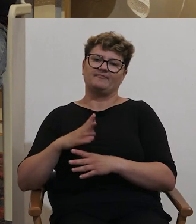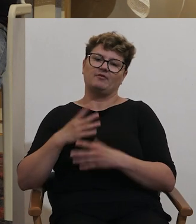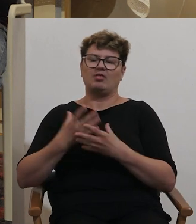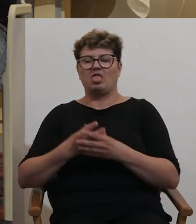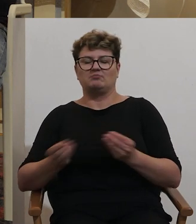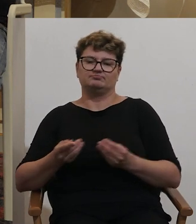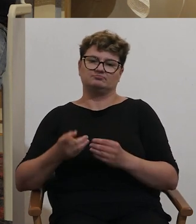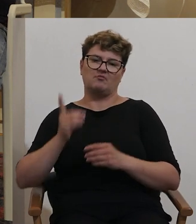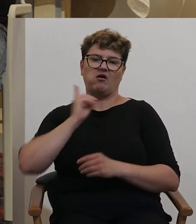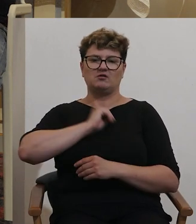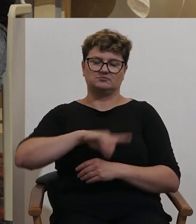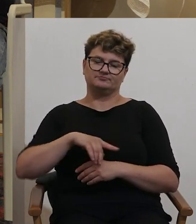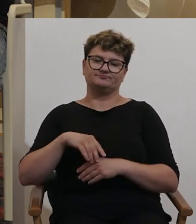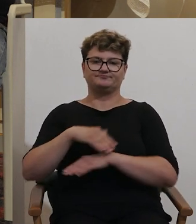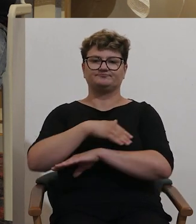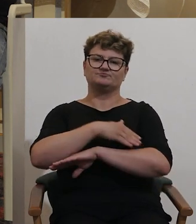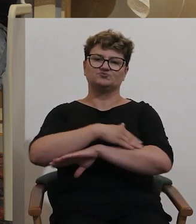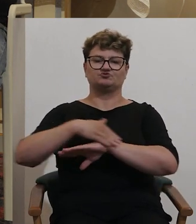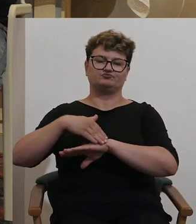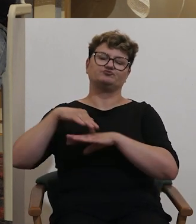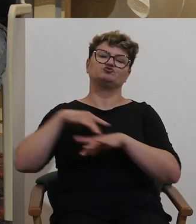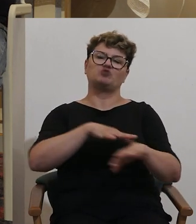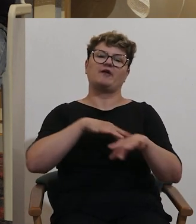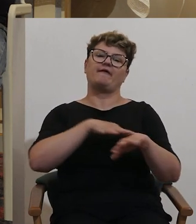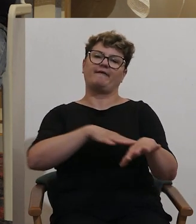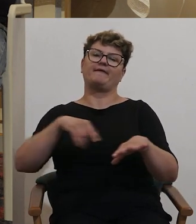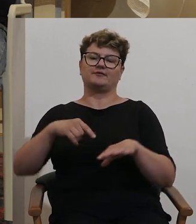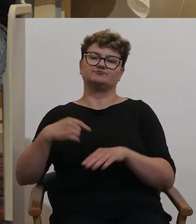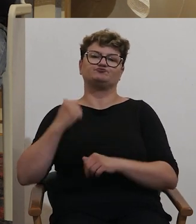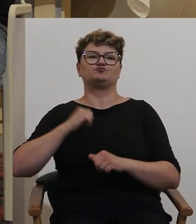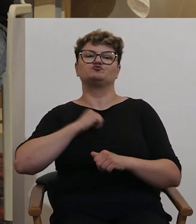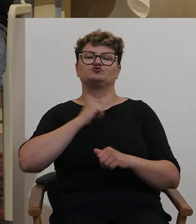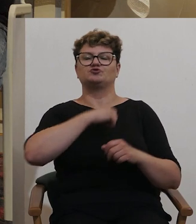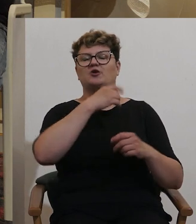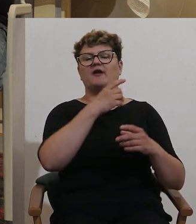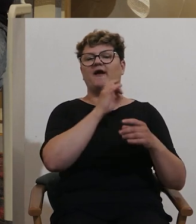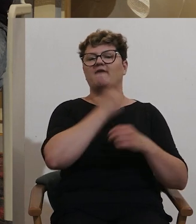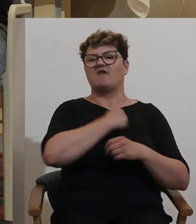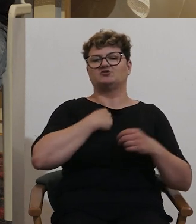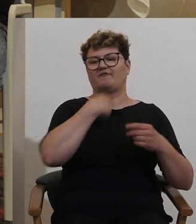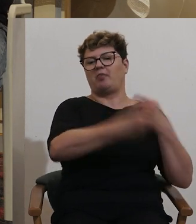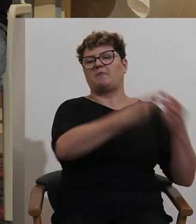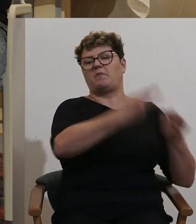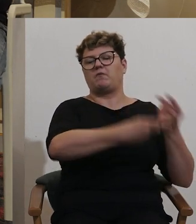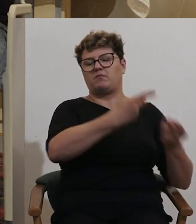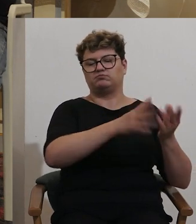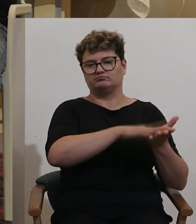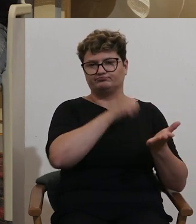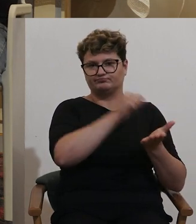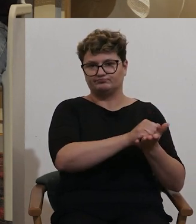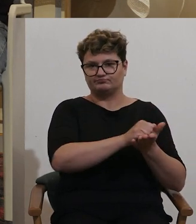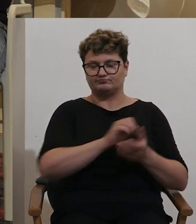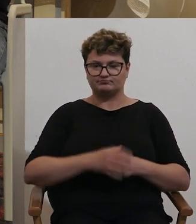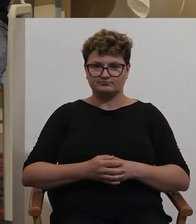brzegu i czekać, aż ta stolica się wykrwawi? Proszę Państwa, Berling w swoich